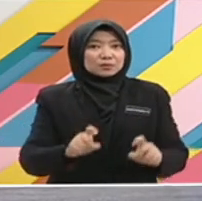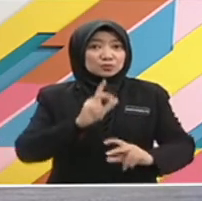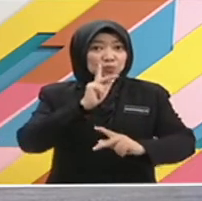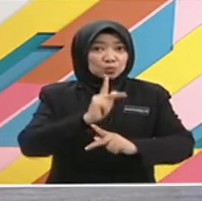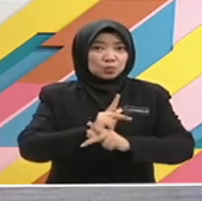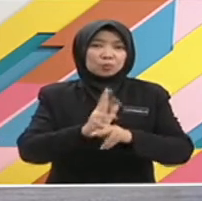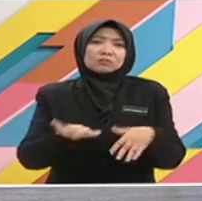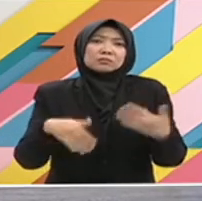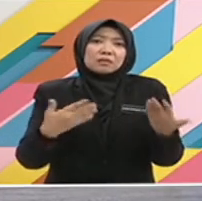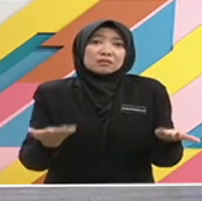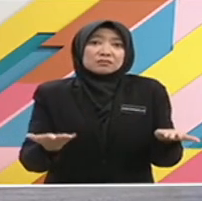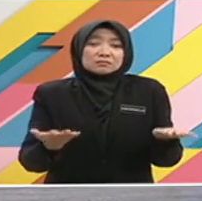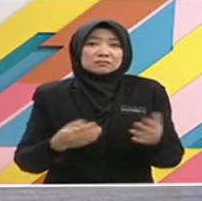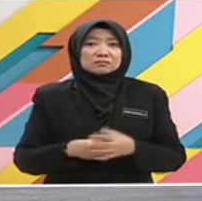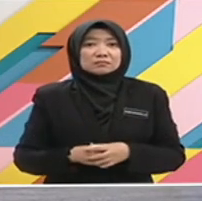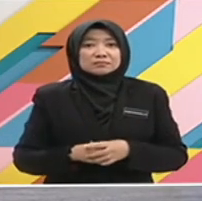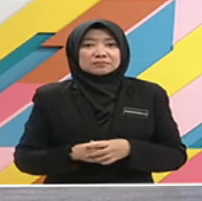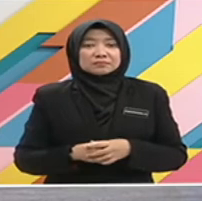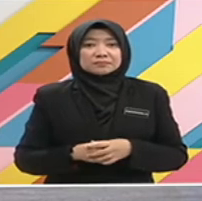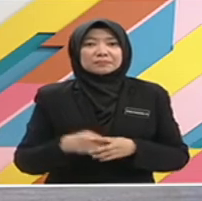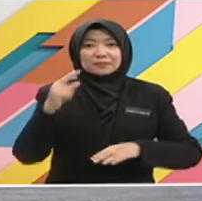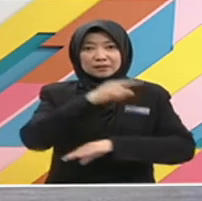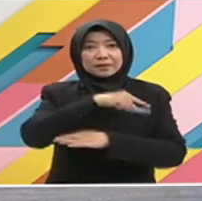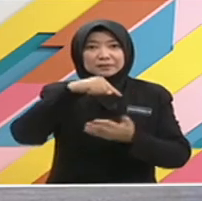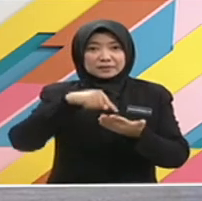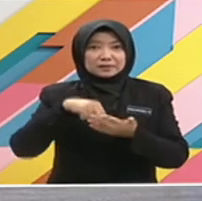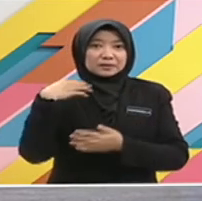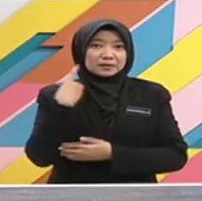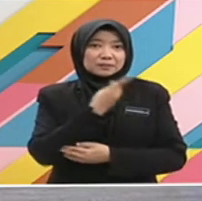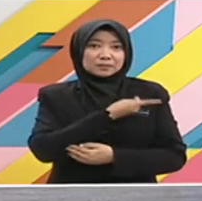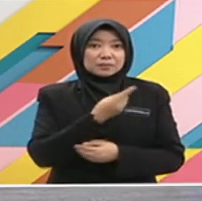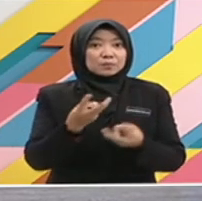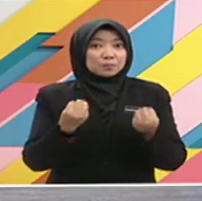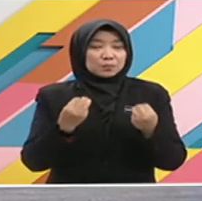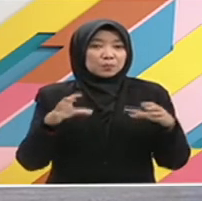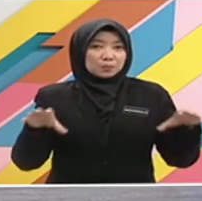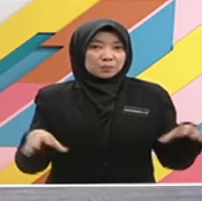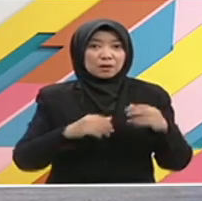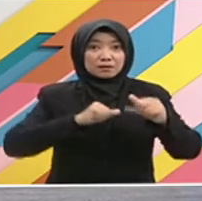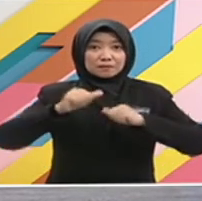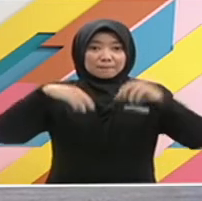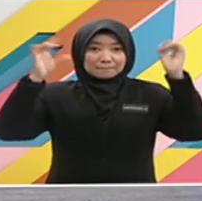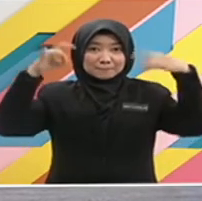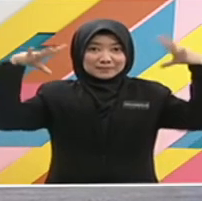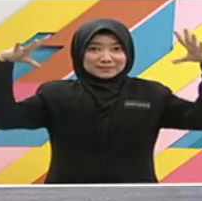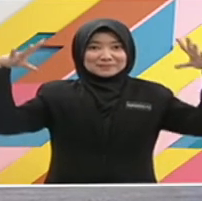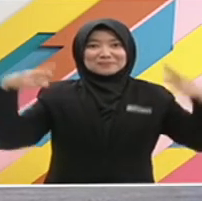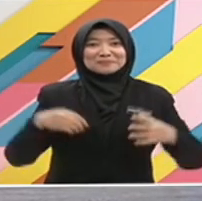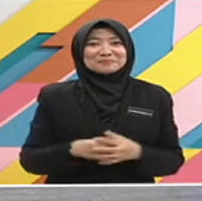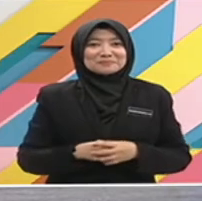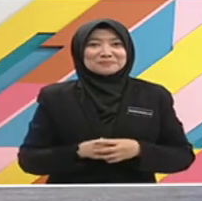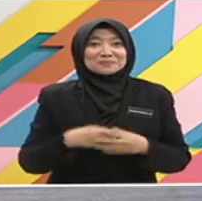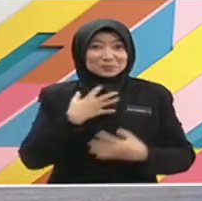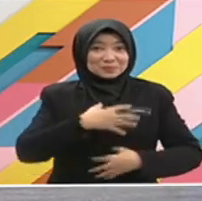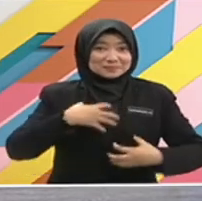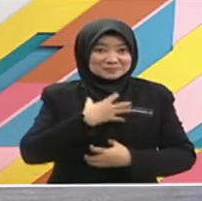kukuh macam mana pula kan? Baik, hari ini kita nak buat satu aktiviti yang magic sikitlah. Magic? Magic. Seronok